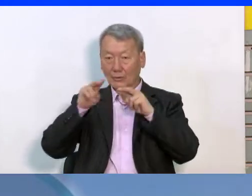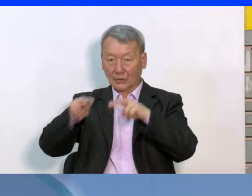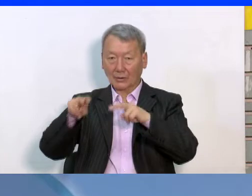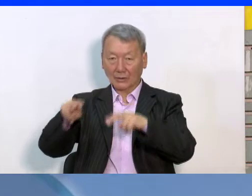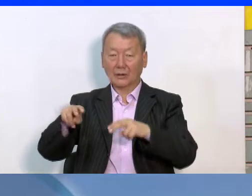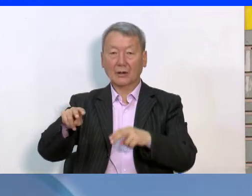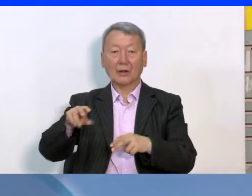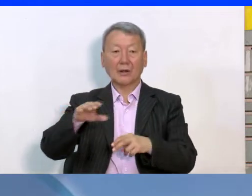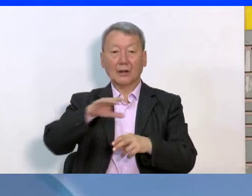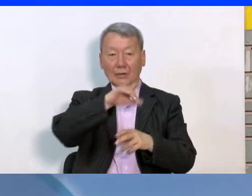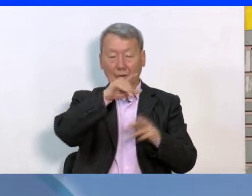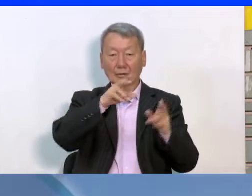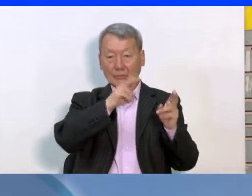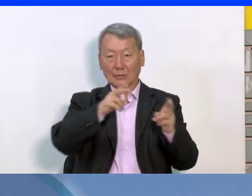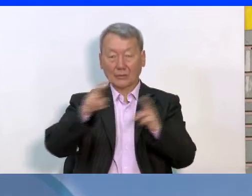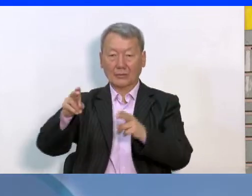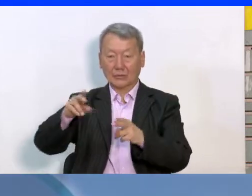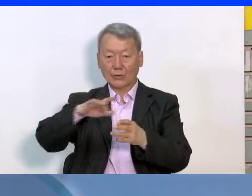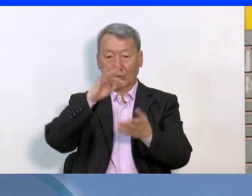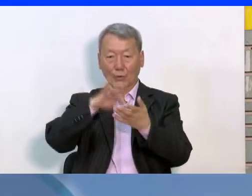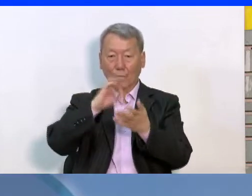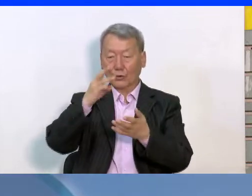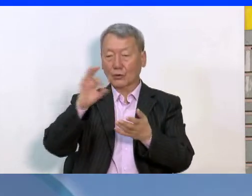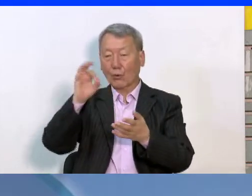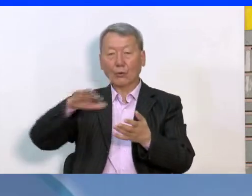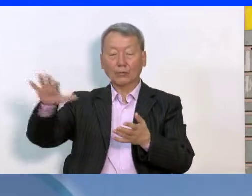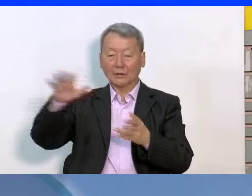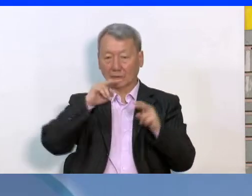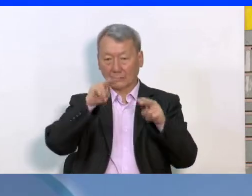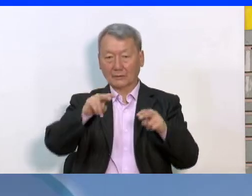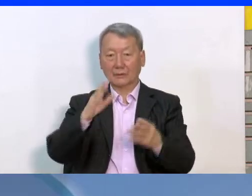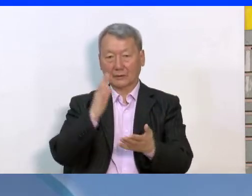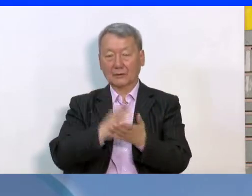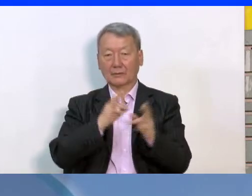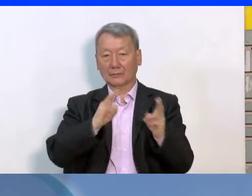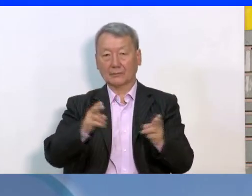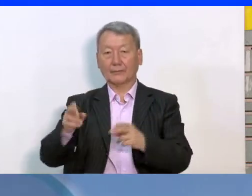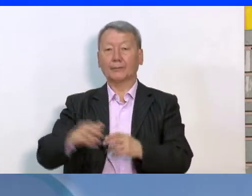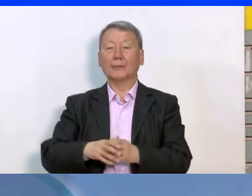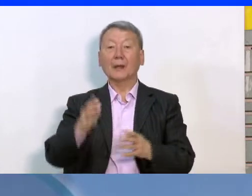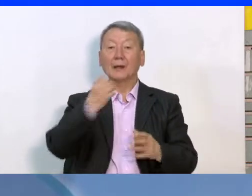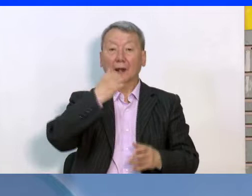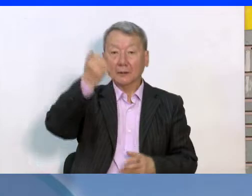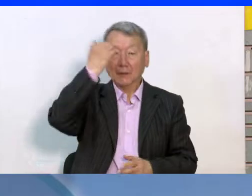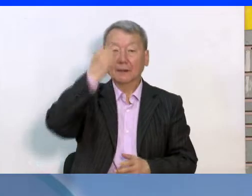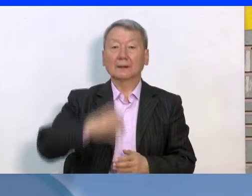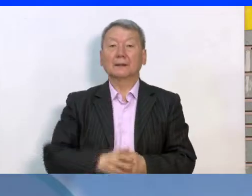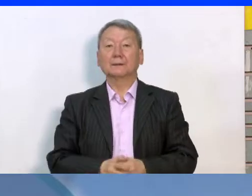абал көзөмөлдө болуп турат. Күнү түнү бизде иш жүрүп атат. Рахмат.